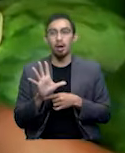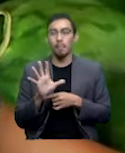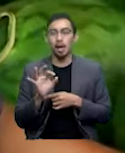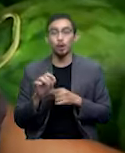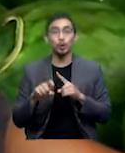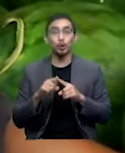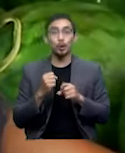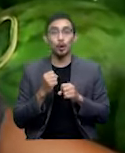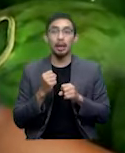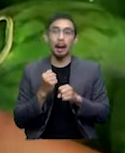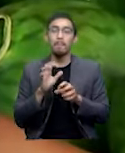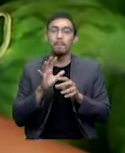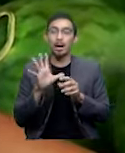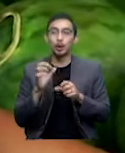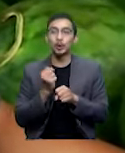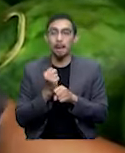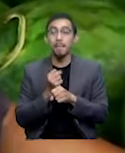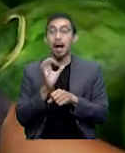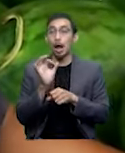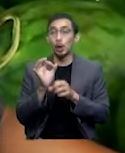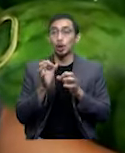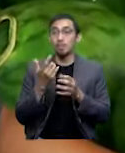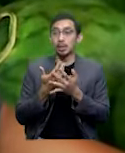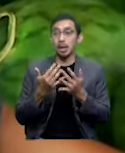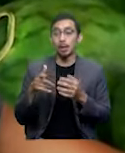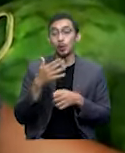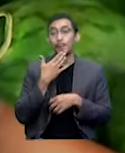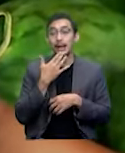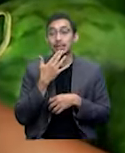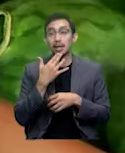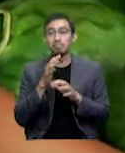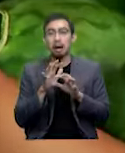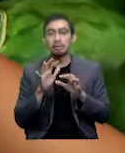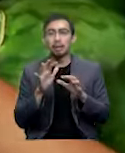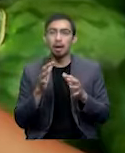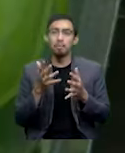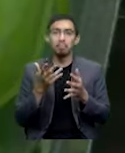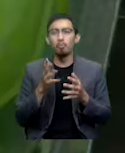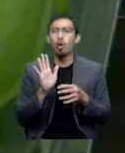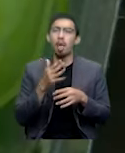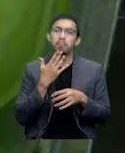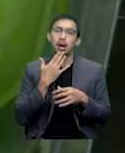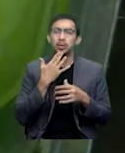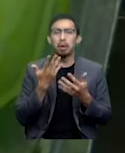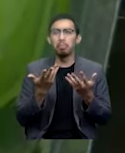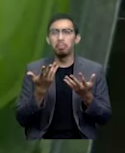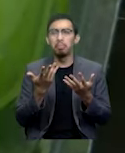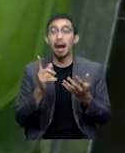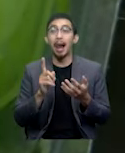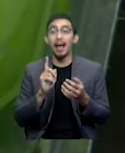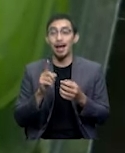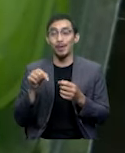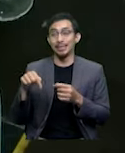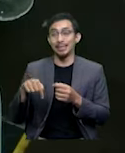yang diminati masyarakat laku banyak atau biasa aja atau seperti apa sih, Mas, dibanding dengan anggur-anggur yang lain? Laku banyak, Kak, kalau anggur hijau ini kan